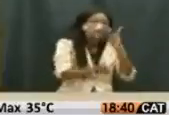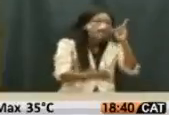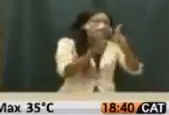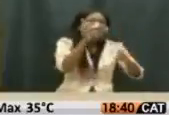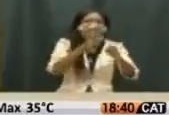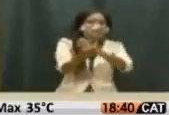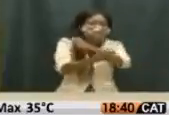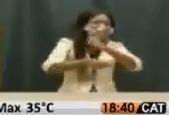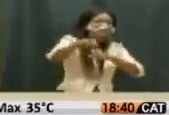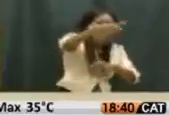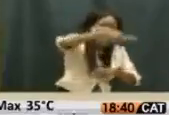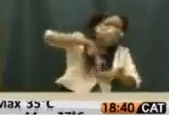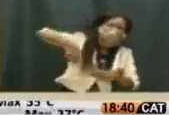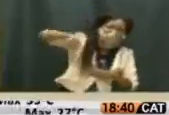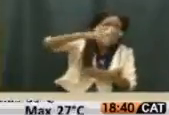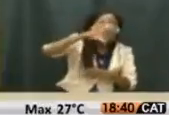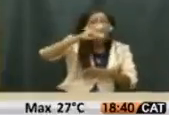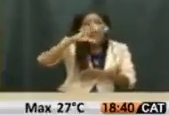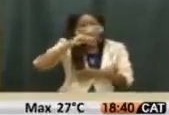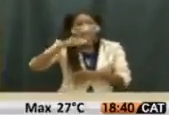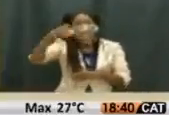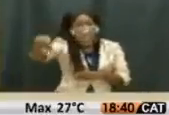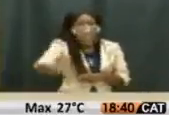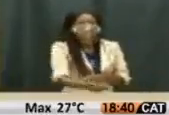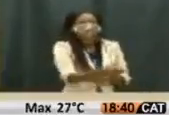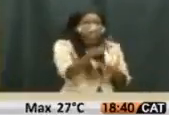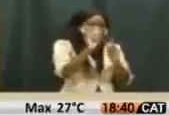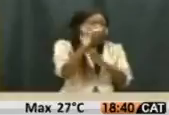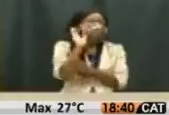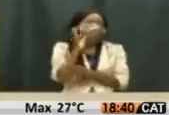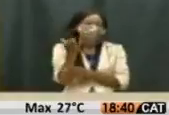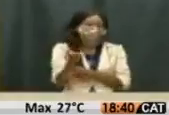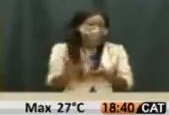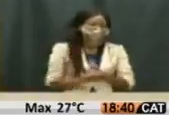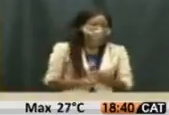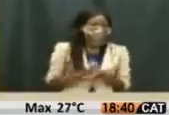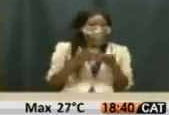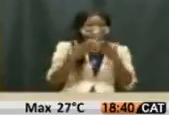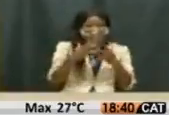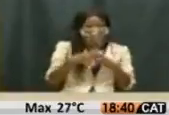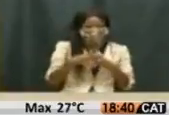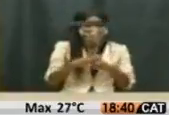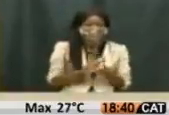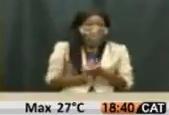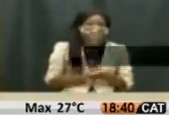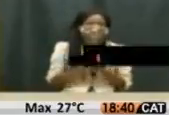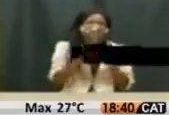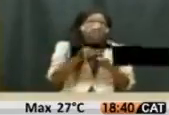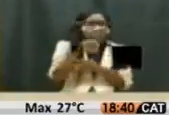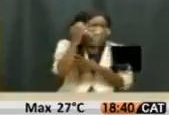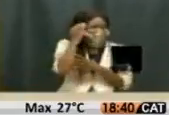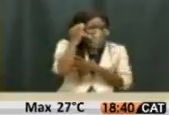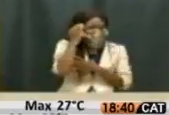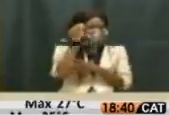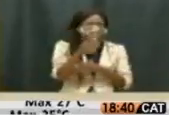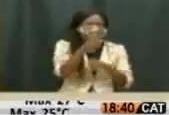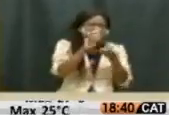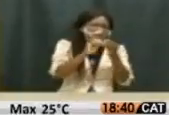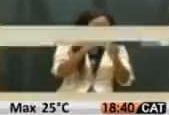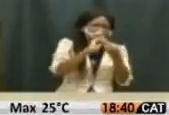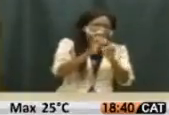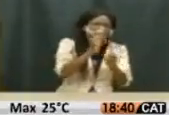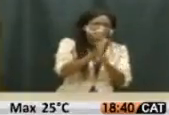kuti chambire ni kufalitza utenga umenewa mwina angane mavuta mwine mwuguma nao ndodani kapena